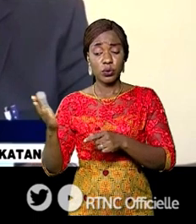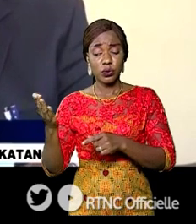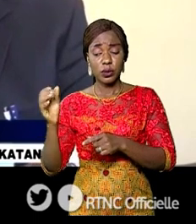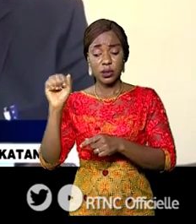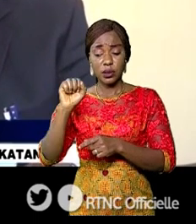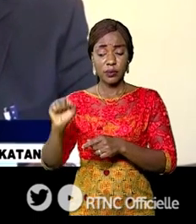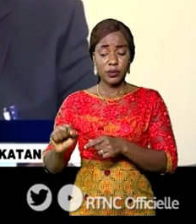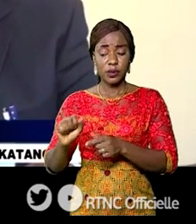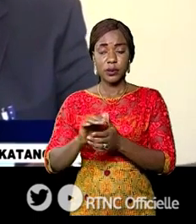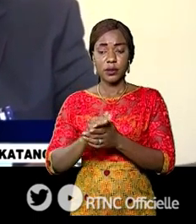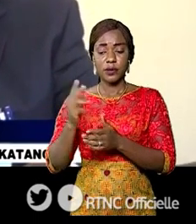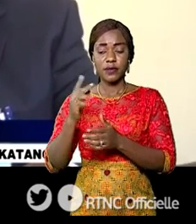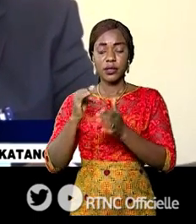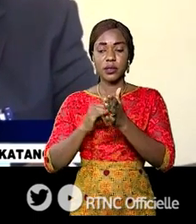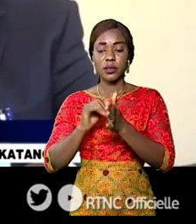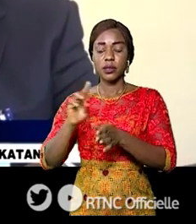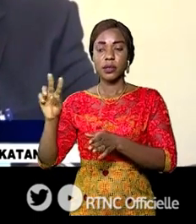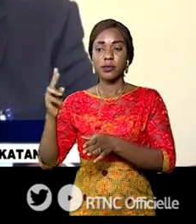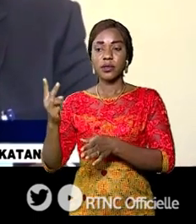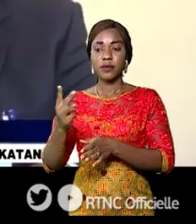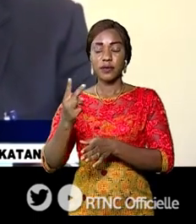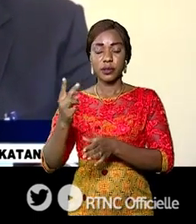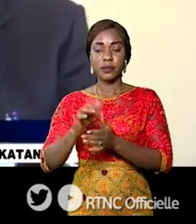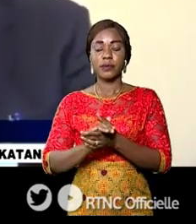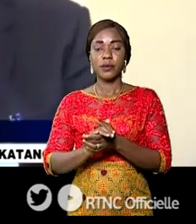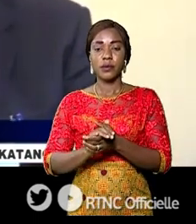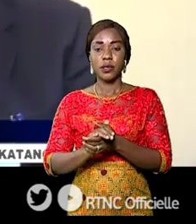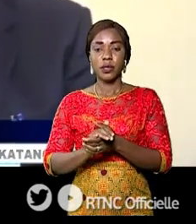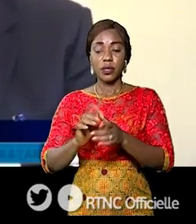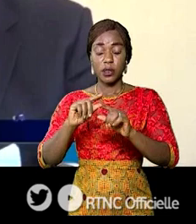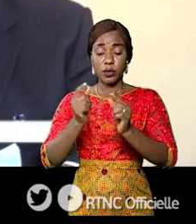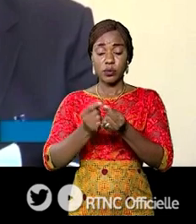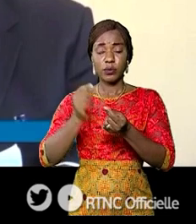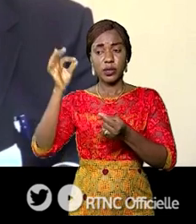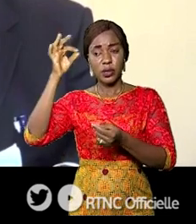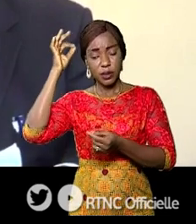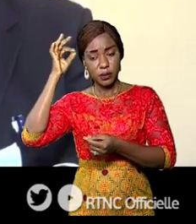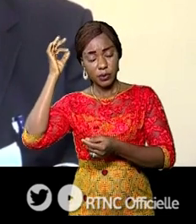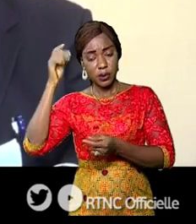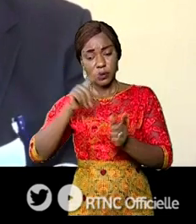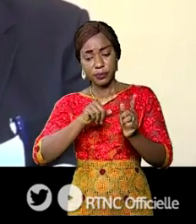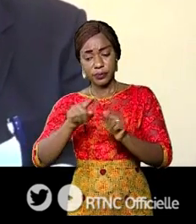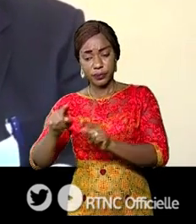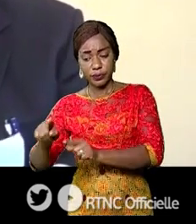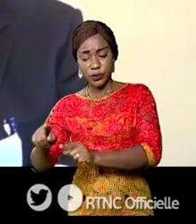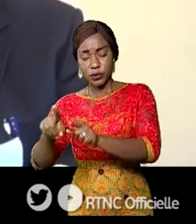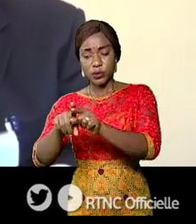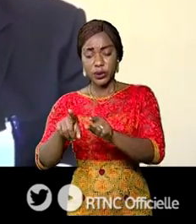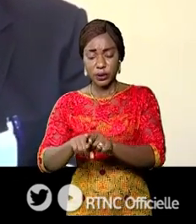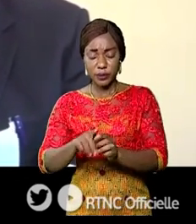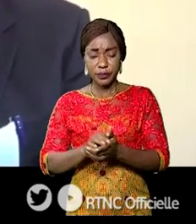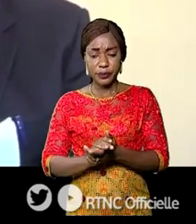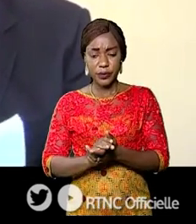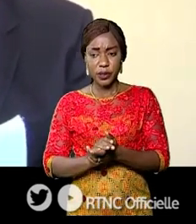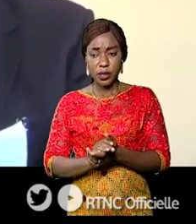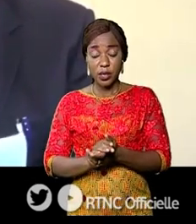2020 par des éléments Mai Mai Mira du mouvement des indépendantistes révolutionnaires africains.